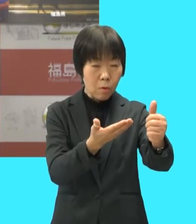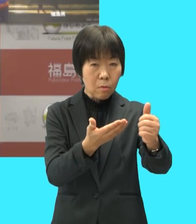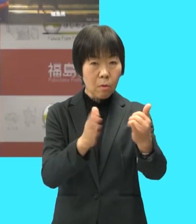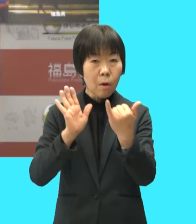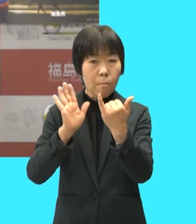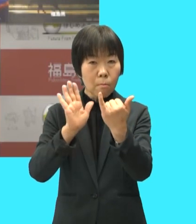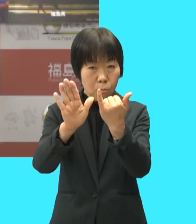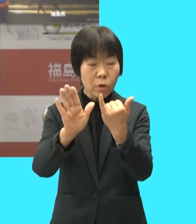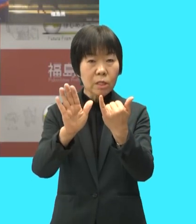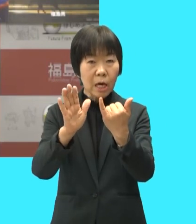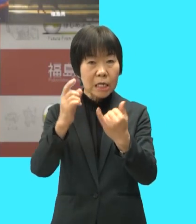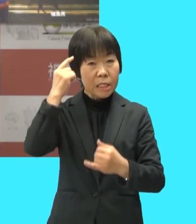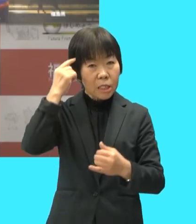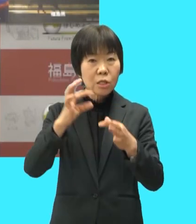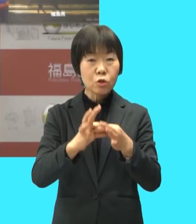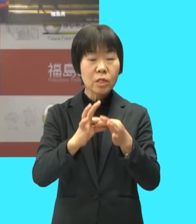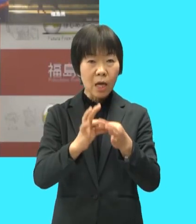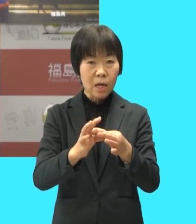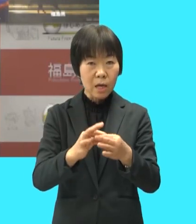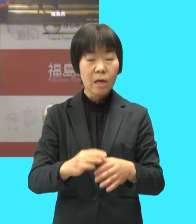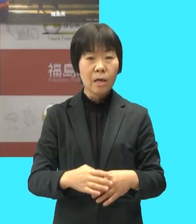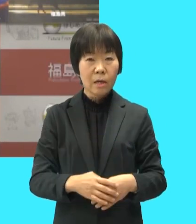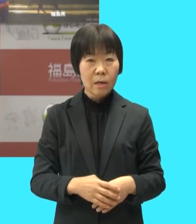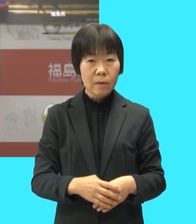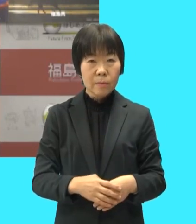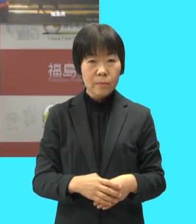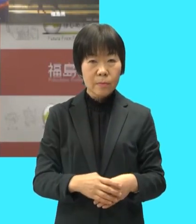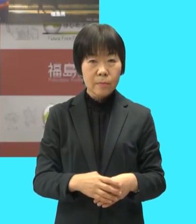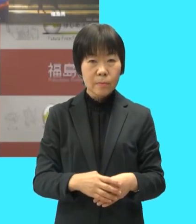識についての説問についてのご回答いただきたいんですが、